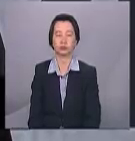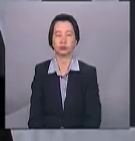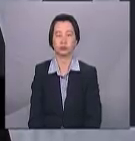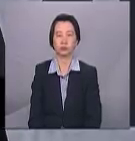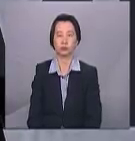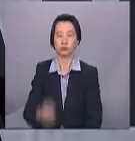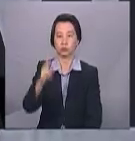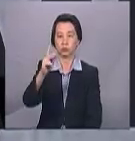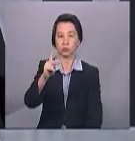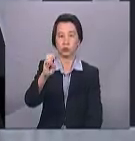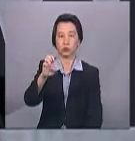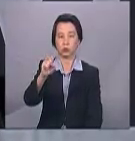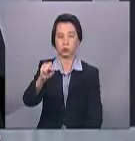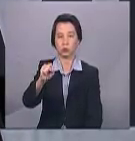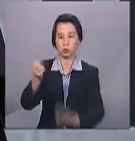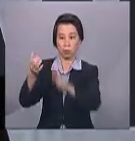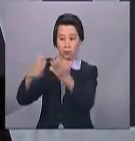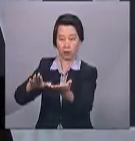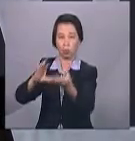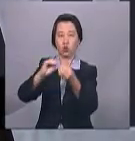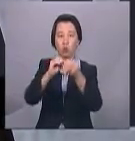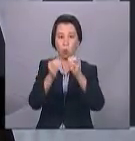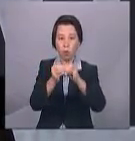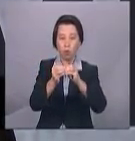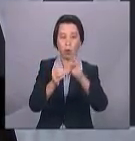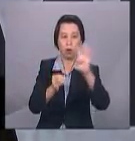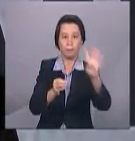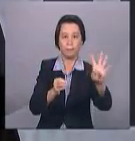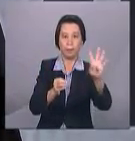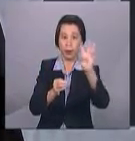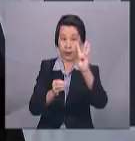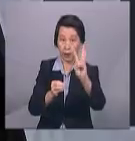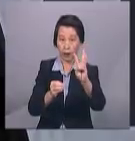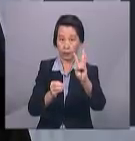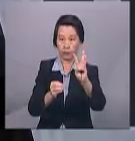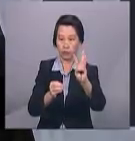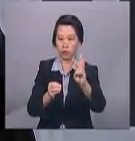Kes kematian ke-46, iaitu kes